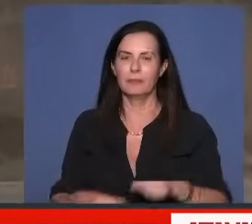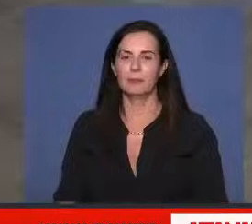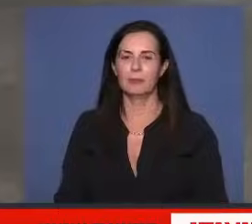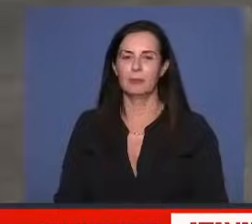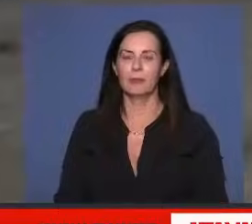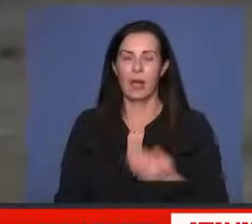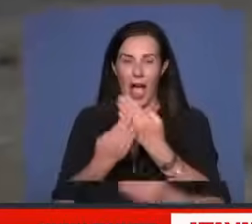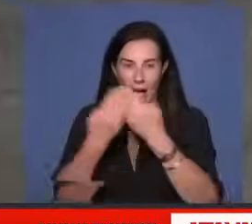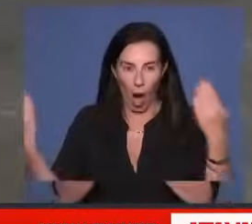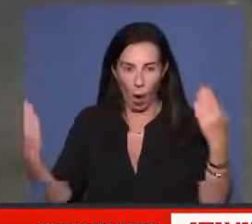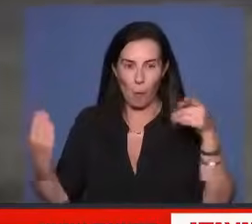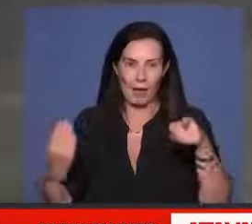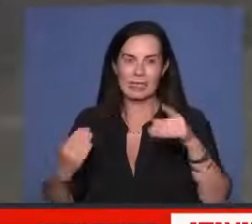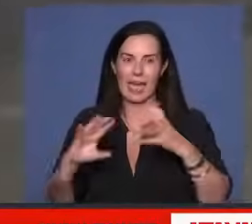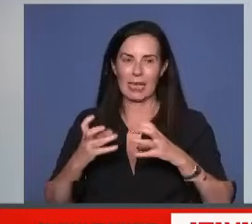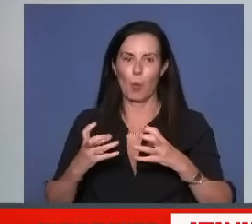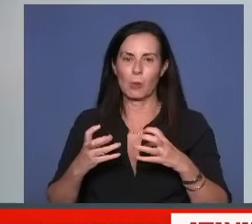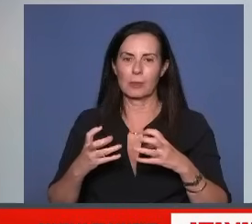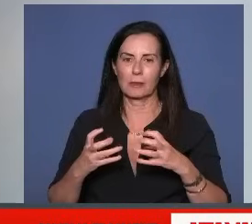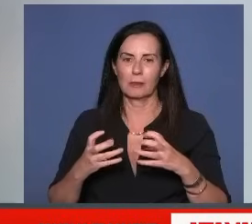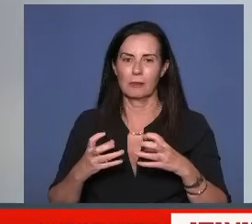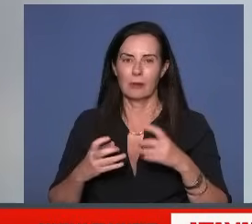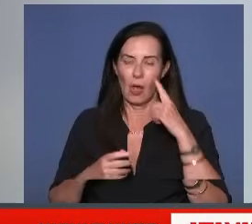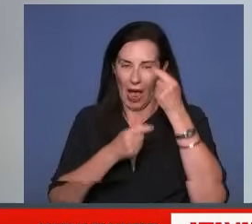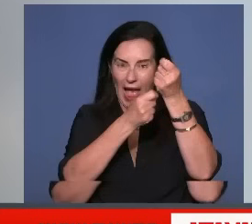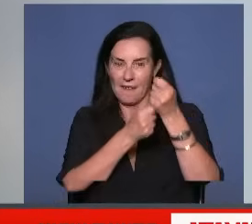פה, זה בעצם הקיבוץ? הנה עפיפון ממול, בשמיים.